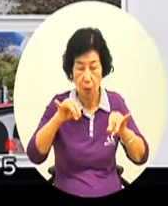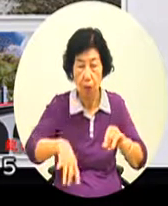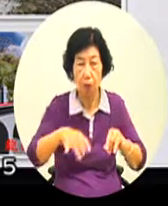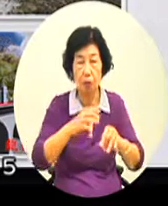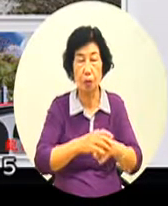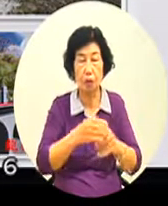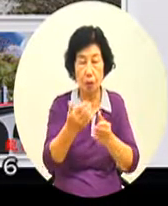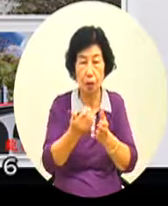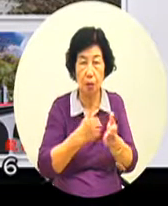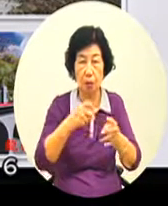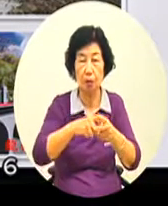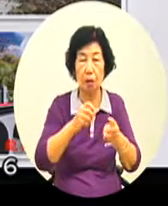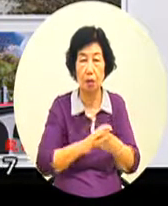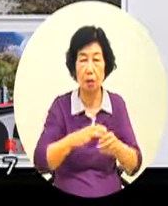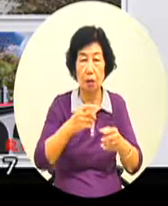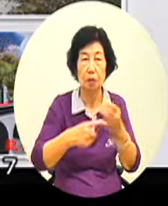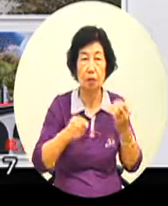呢，计有